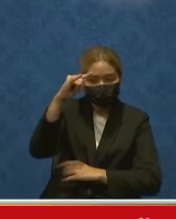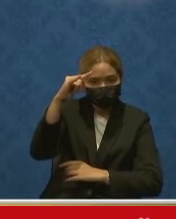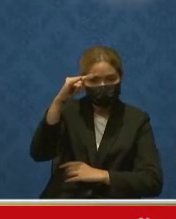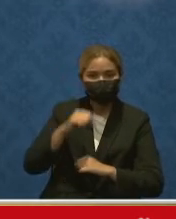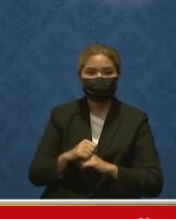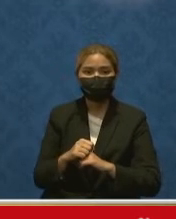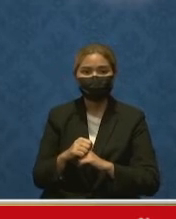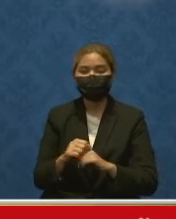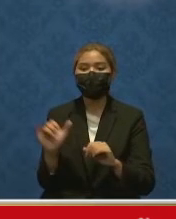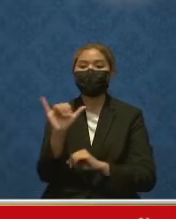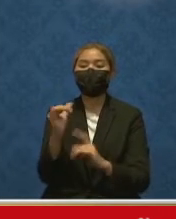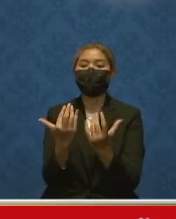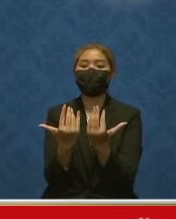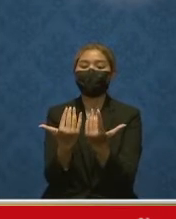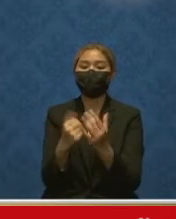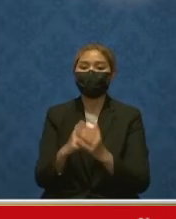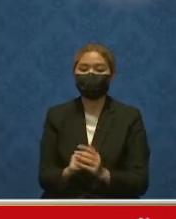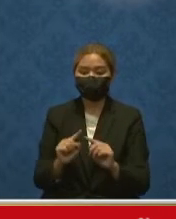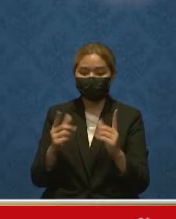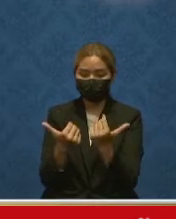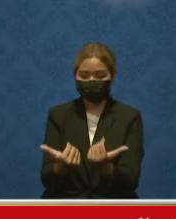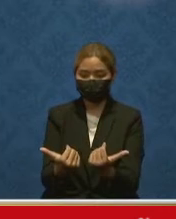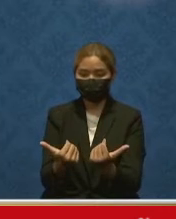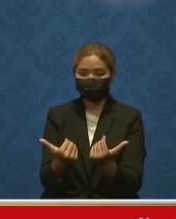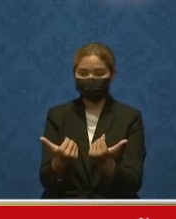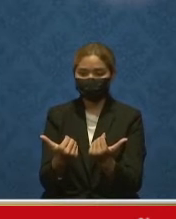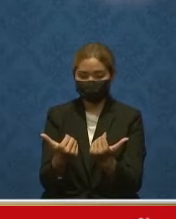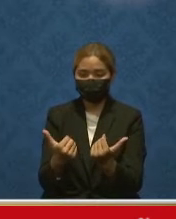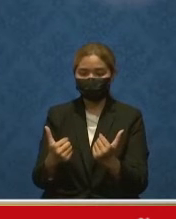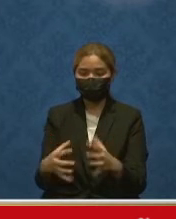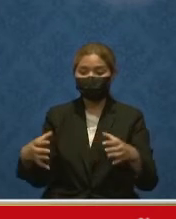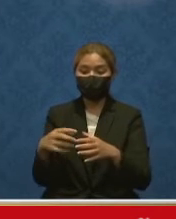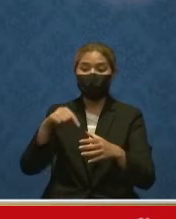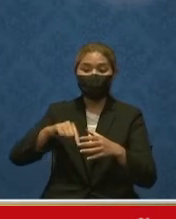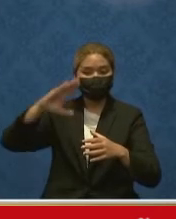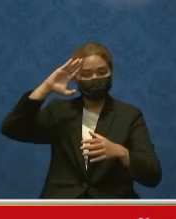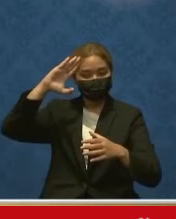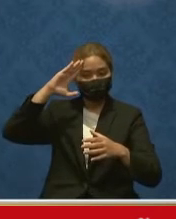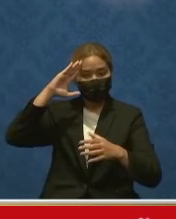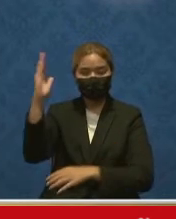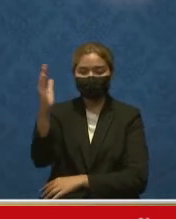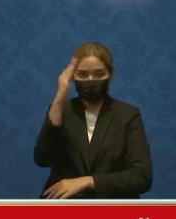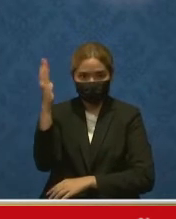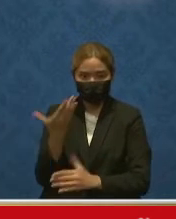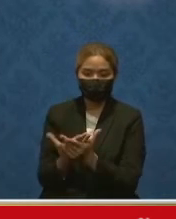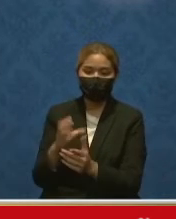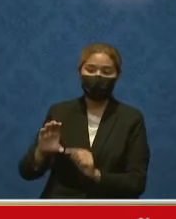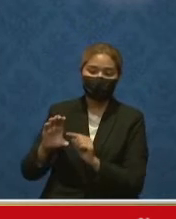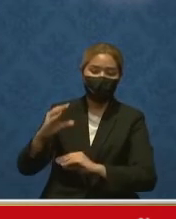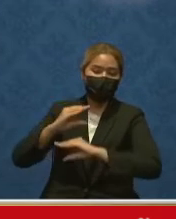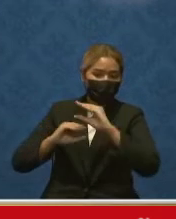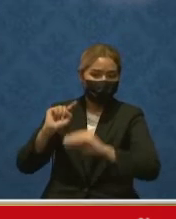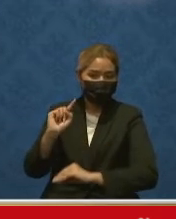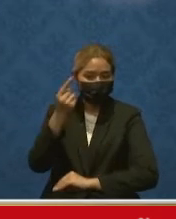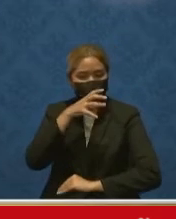แต่ในวันนี้จะบอกว่ากองทัพอากาศก็มีเงินในวงเงินที่สร้างโครงการใหม่โครงการเก่าเยอะแยะอย่างที่เห็นนะ